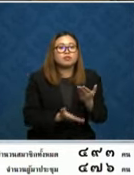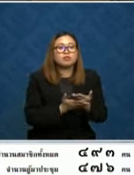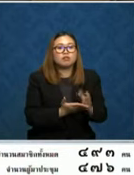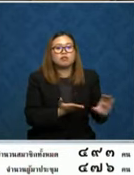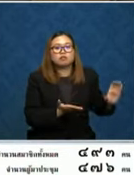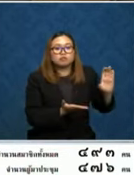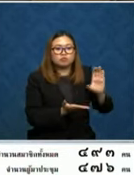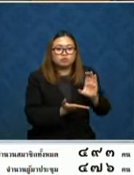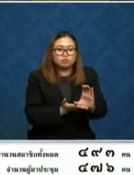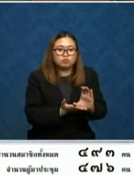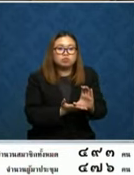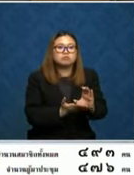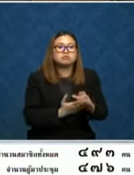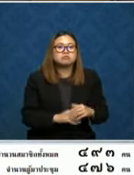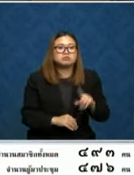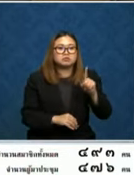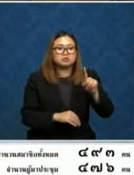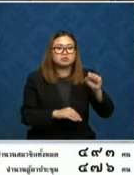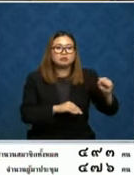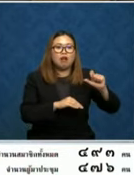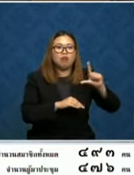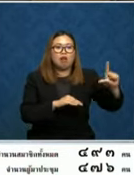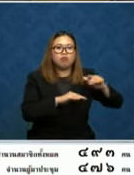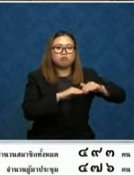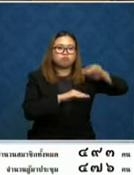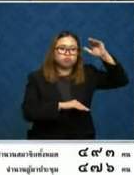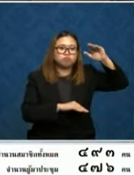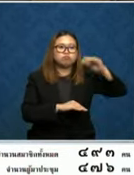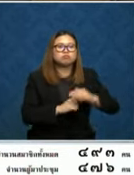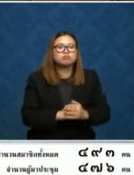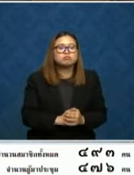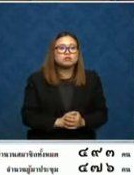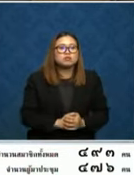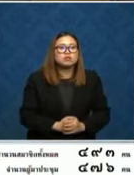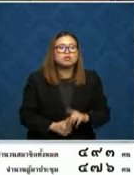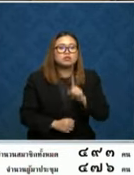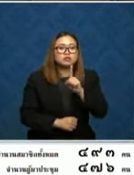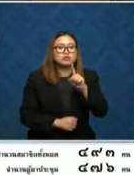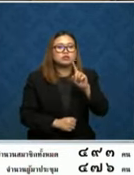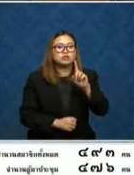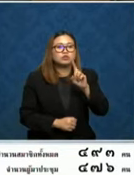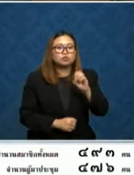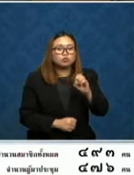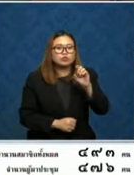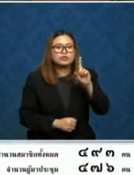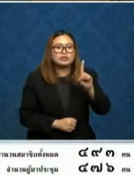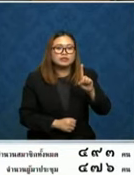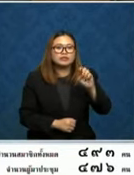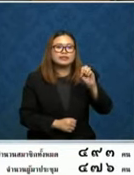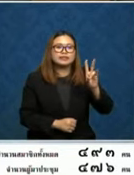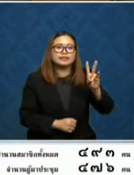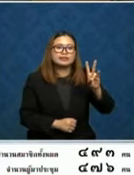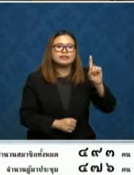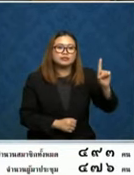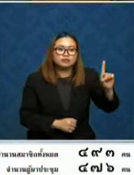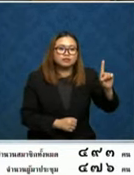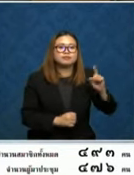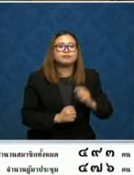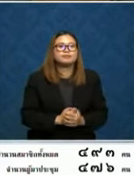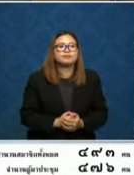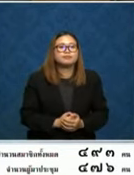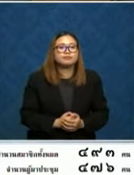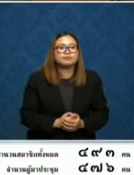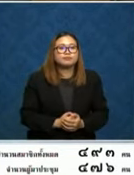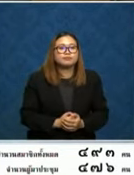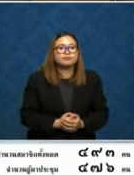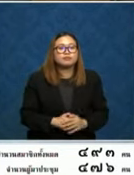านซึ่งจะมีการส่งมอบในปี7071ในอนาคตข้างหน้าที่จะเกิดขึ้นผ